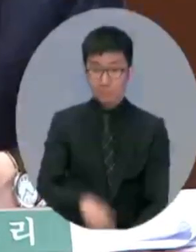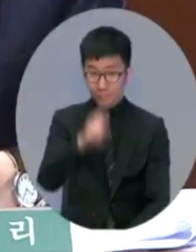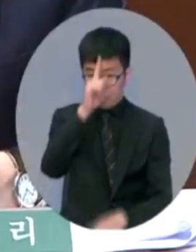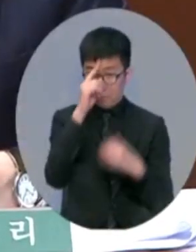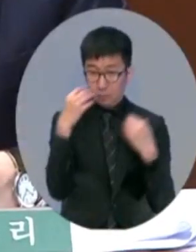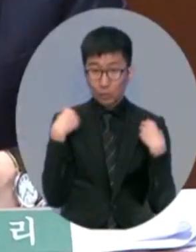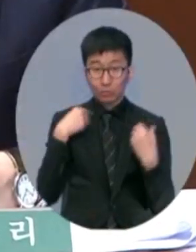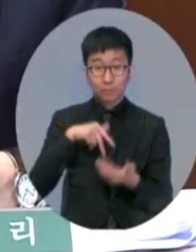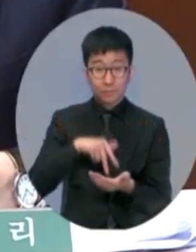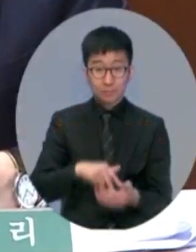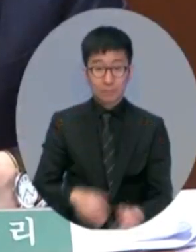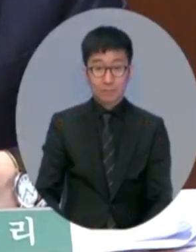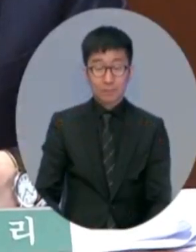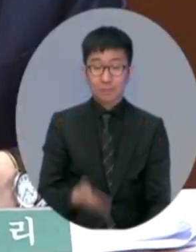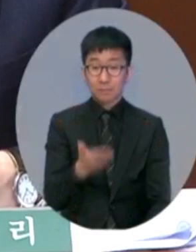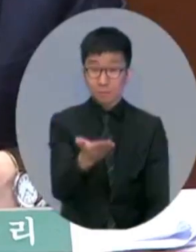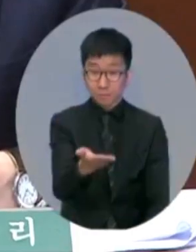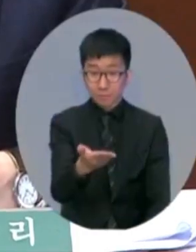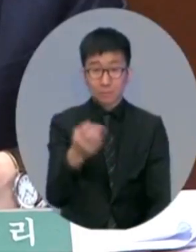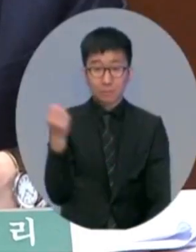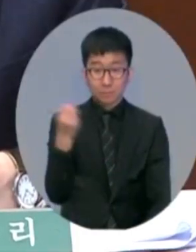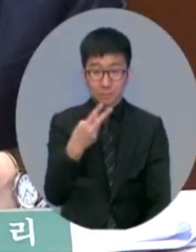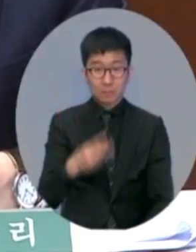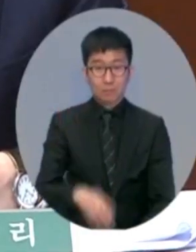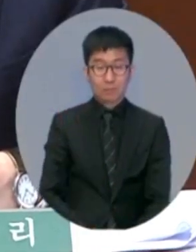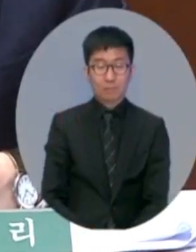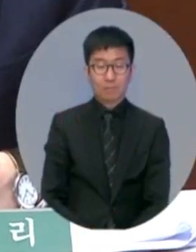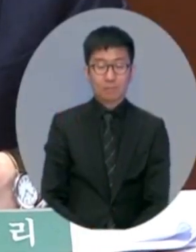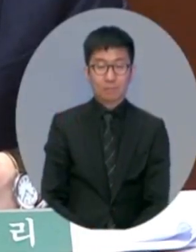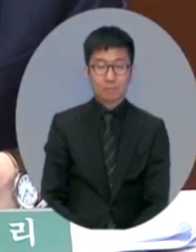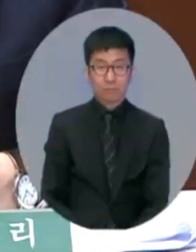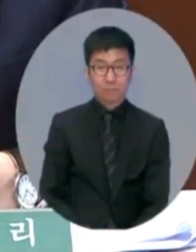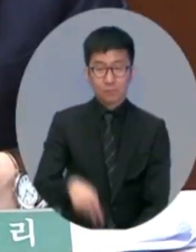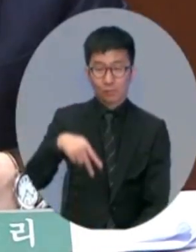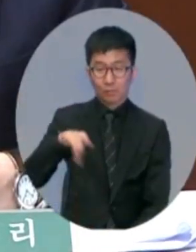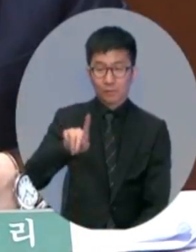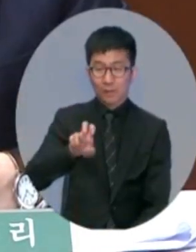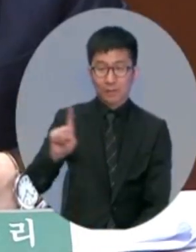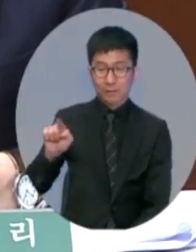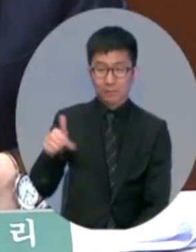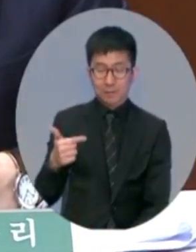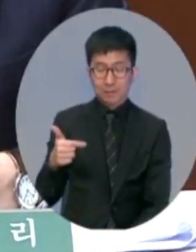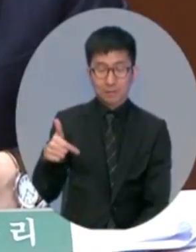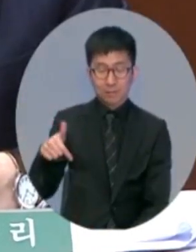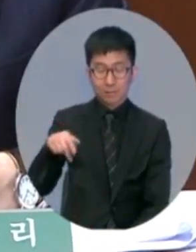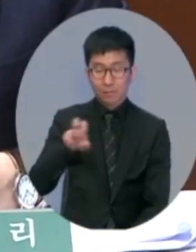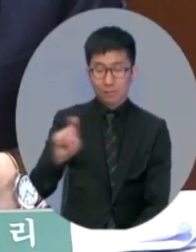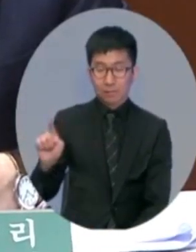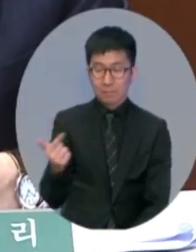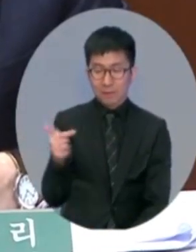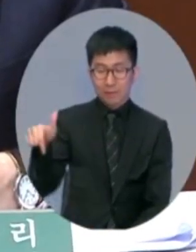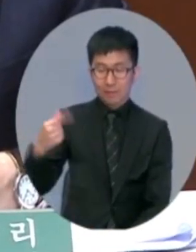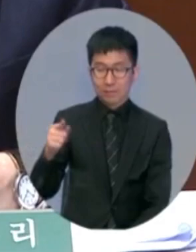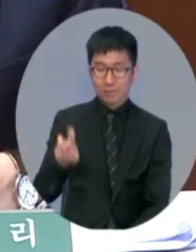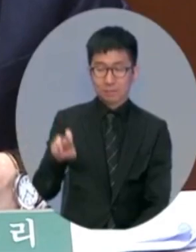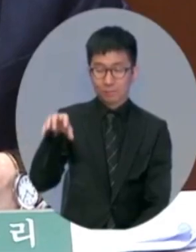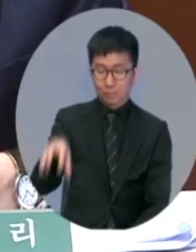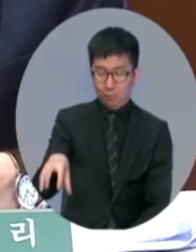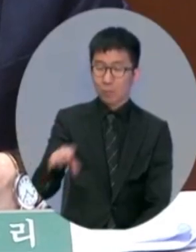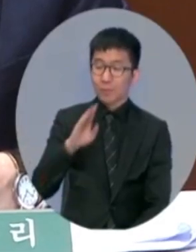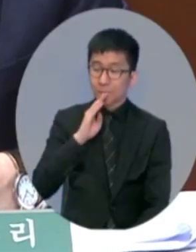의원님을 비롯해서 이러한 그 새만금을 국가적으로 가장 성공한 그런